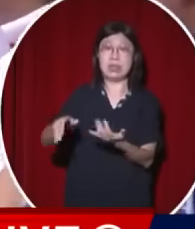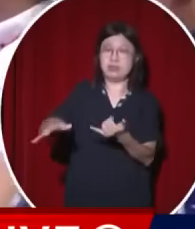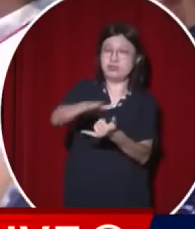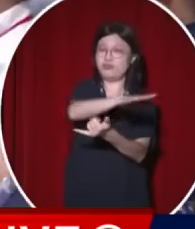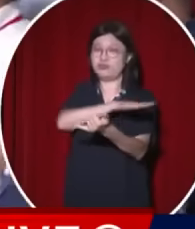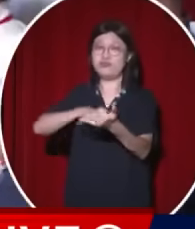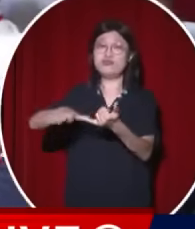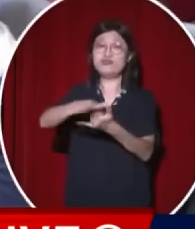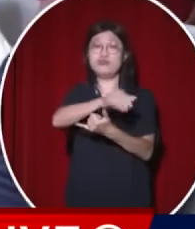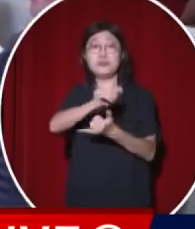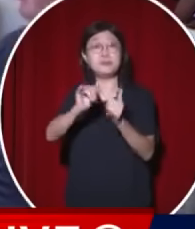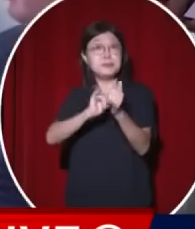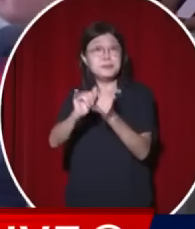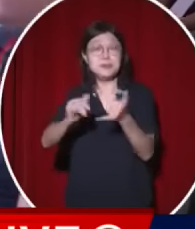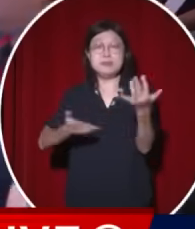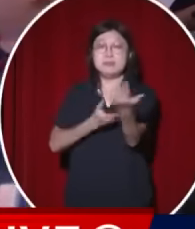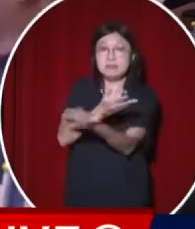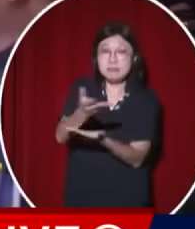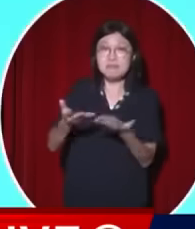民众沟通。